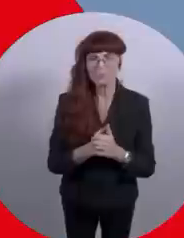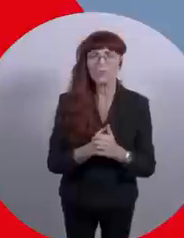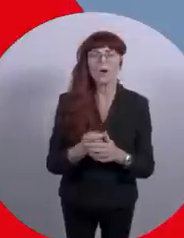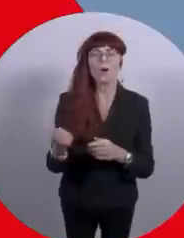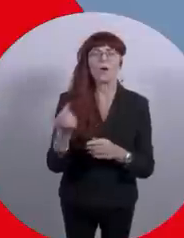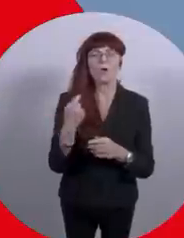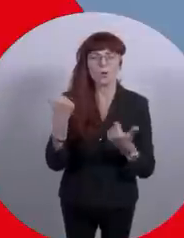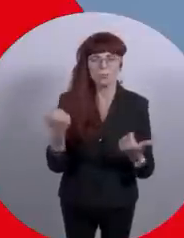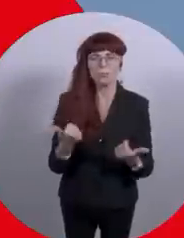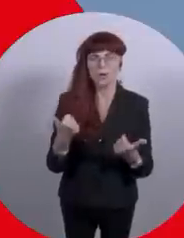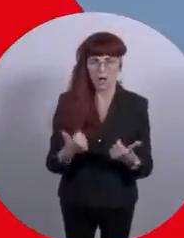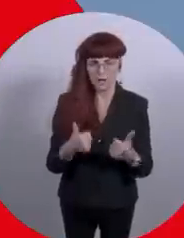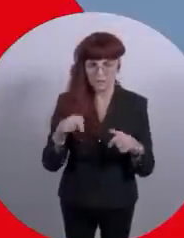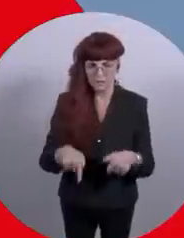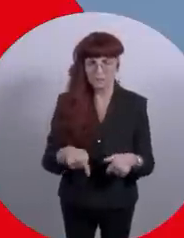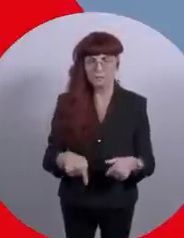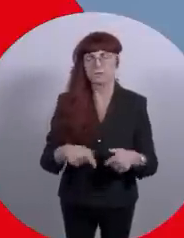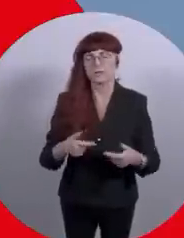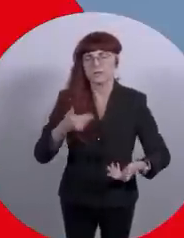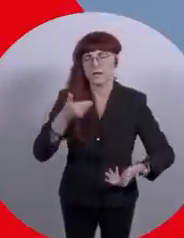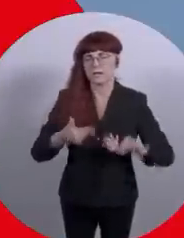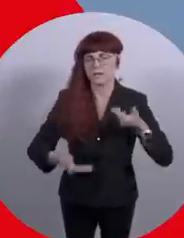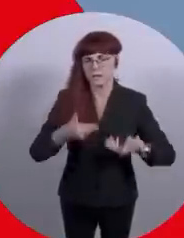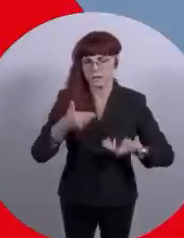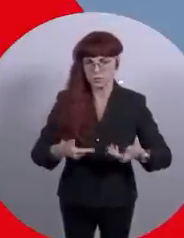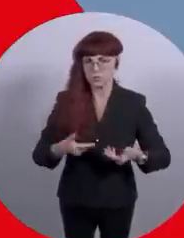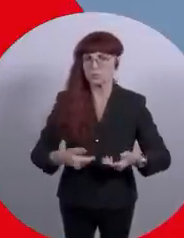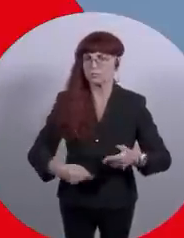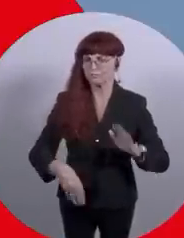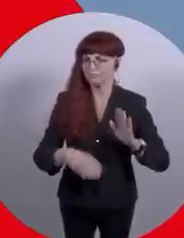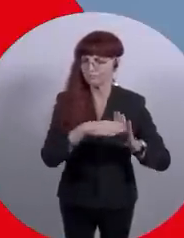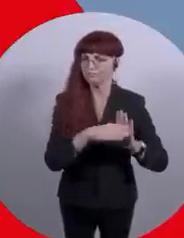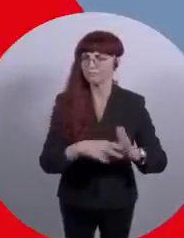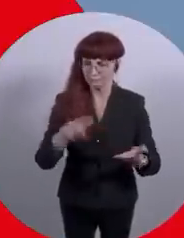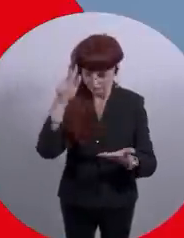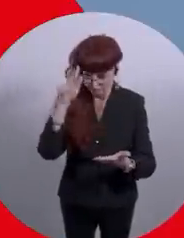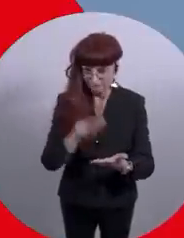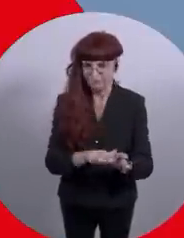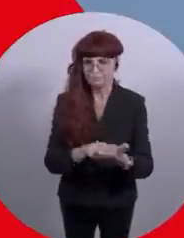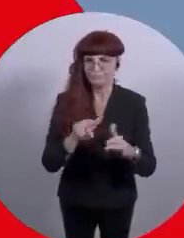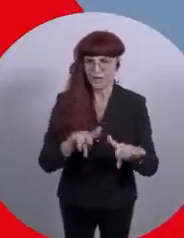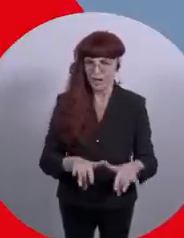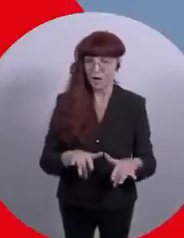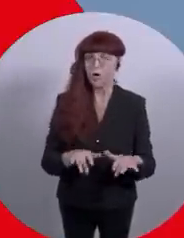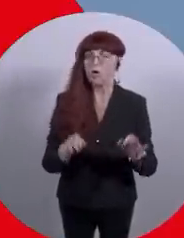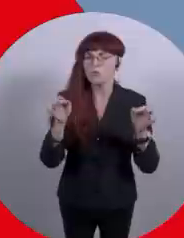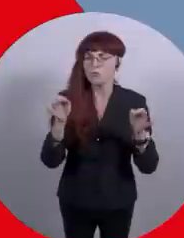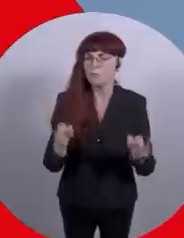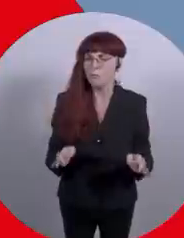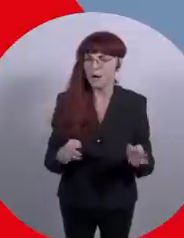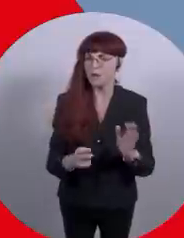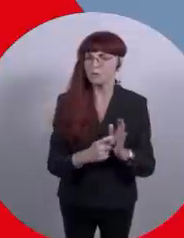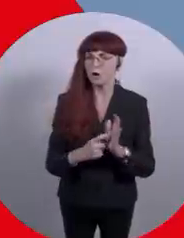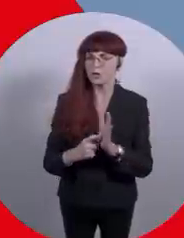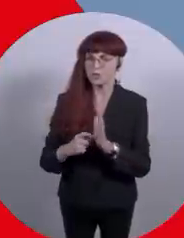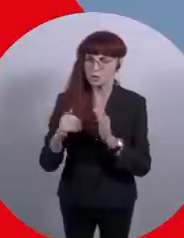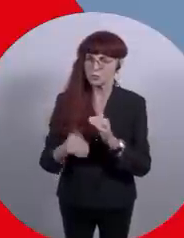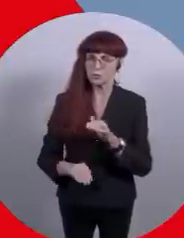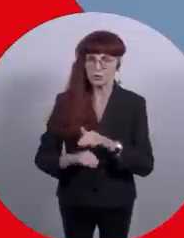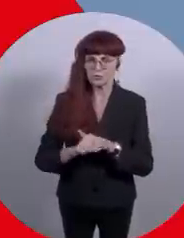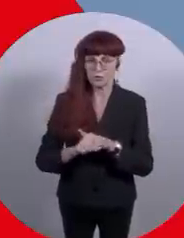Konstituierung damit auch die formalen Voraussetzungen erfüllt sind ihr wisst auch dieser Bundespartei wird